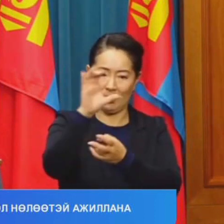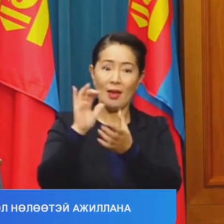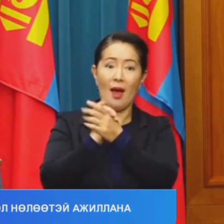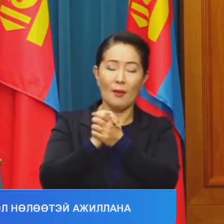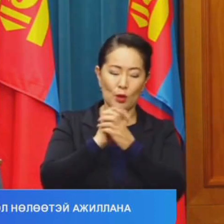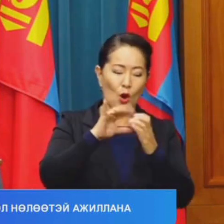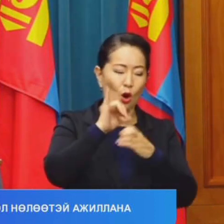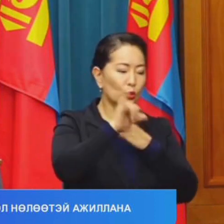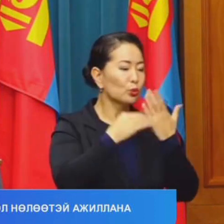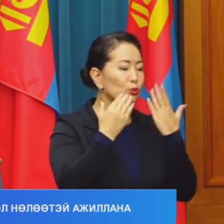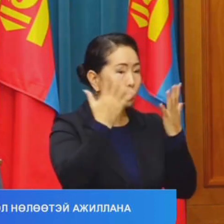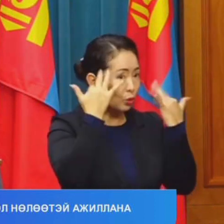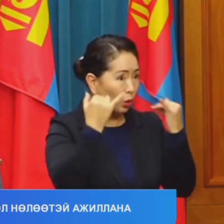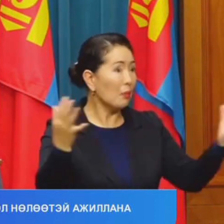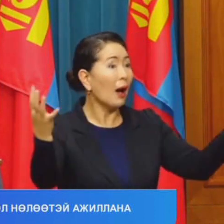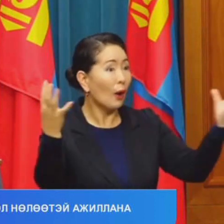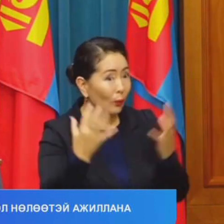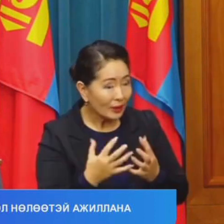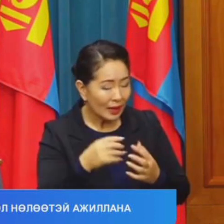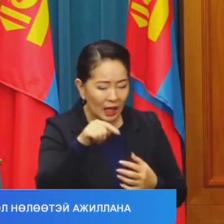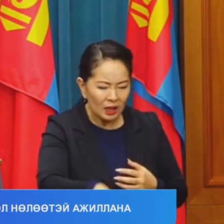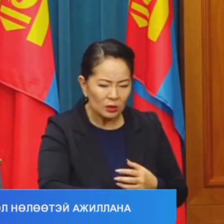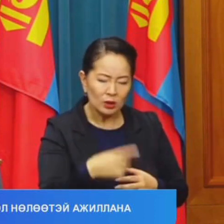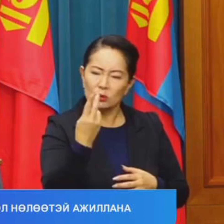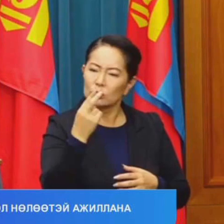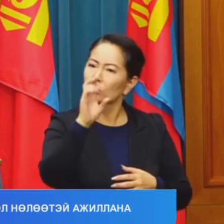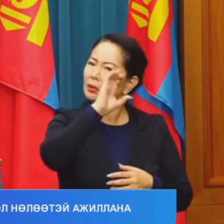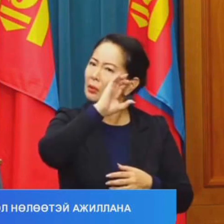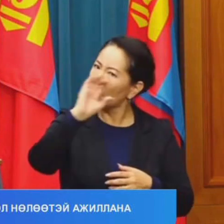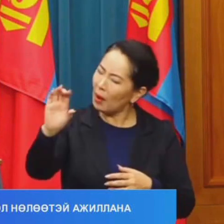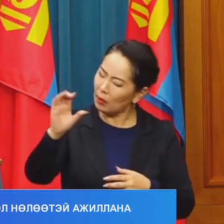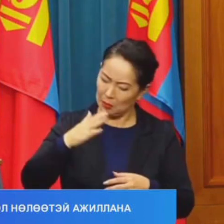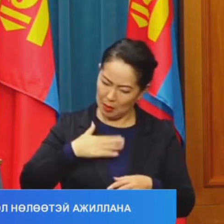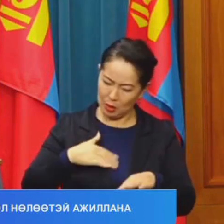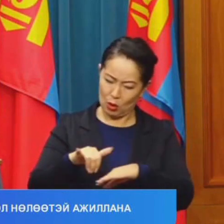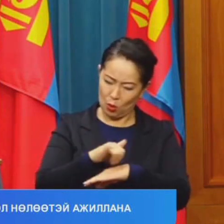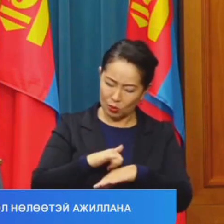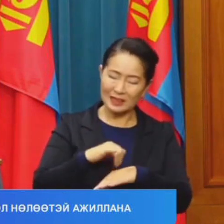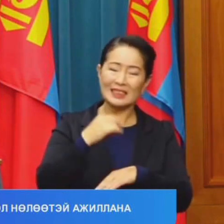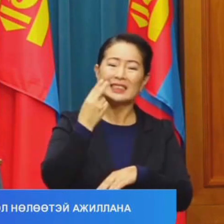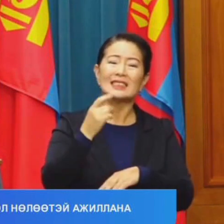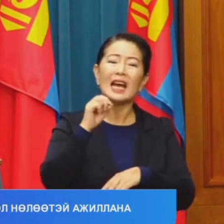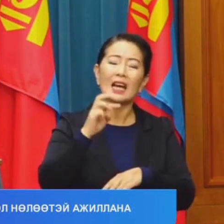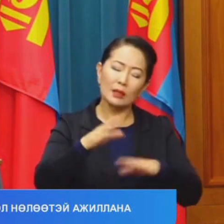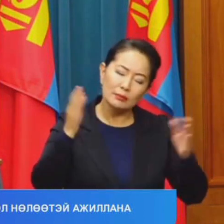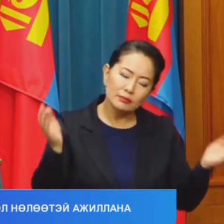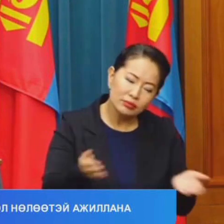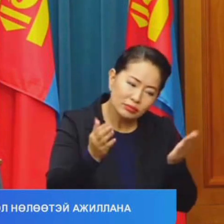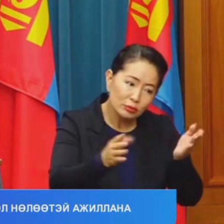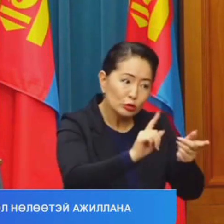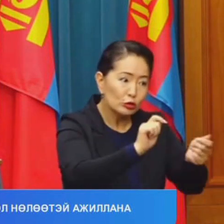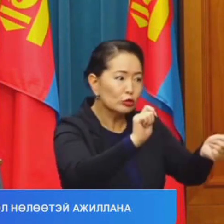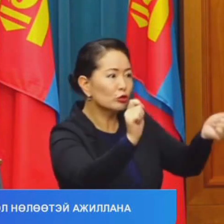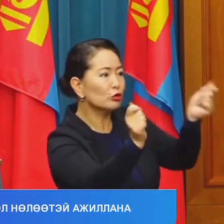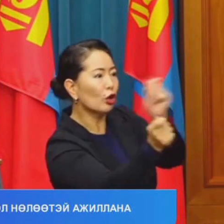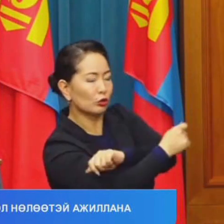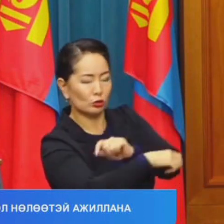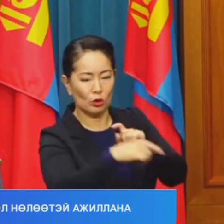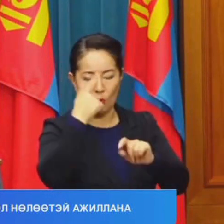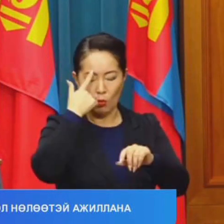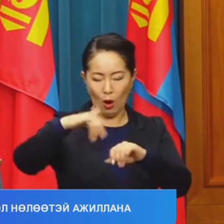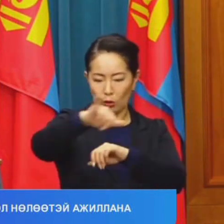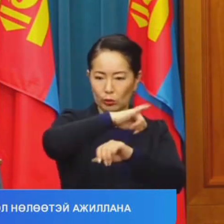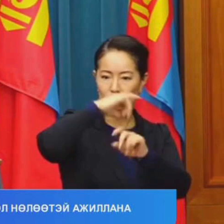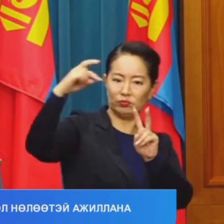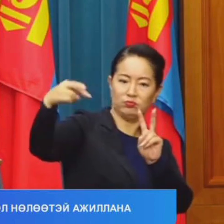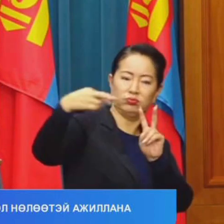болох талаар тусгасан. Бусад салбаруудтайгаа хамтарч мэдээллүүдийг олон нийтэд ил тод болгох чиглэлээр ажиллана гэдгээ шинээр